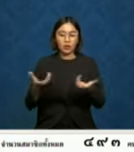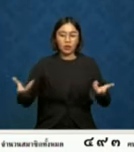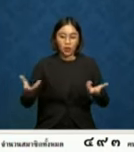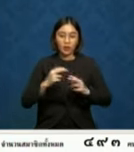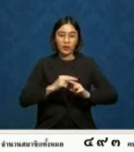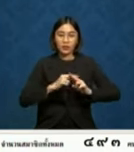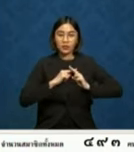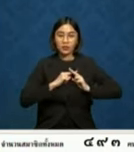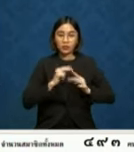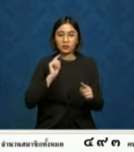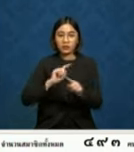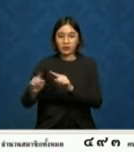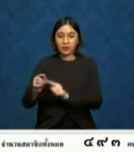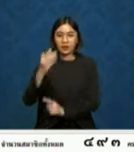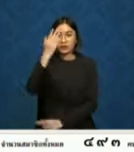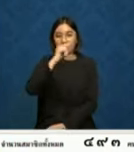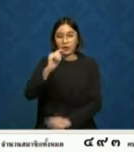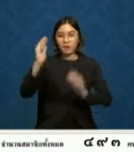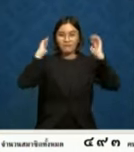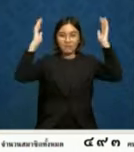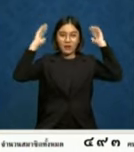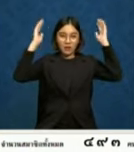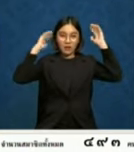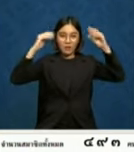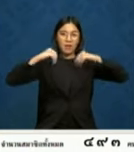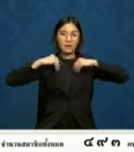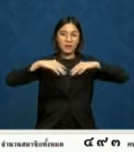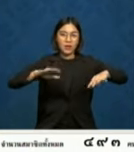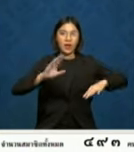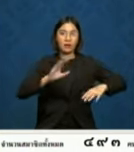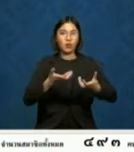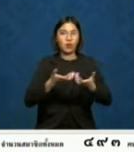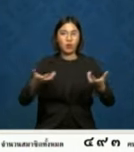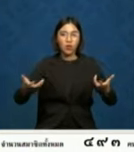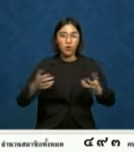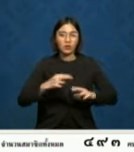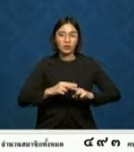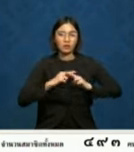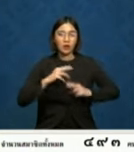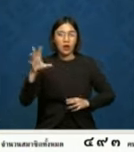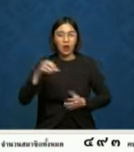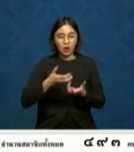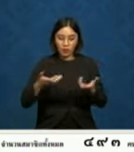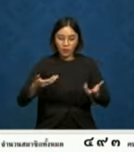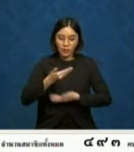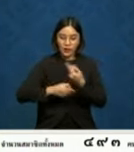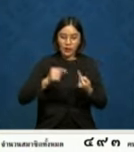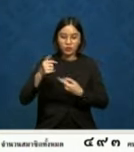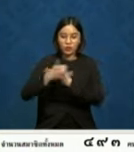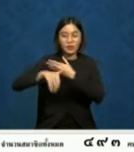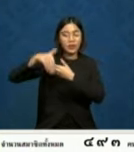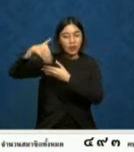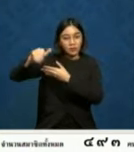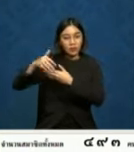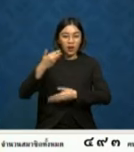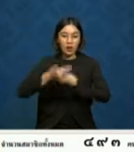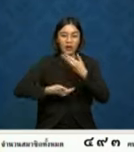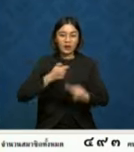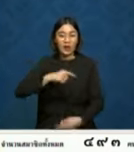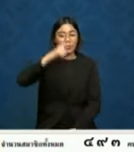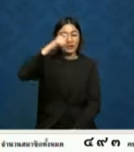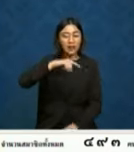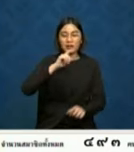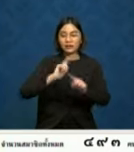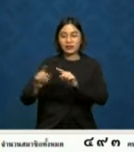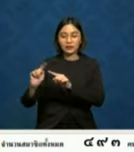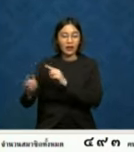เอกชนในการที่จะไปโปรโมทสินค้าของภาคเอกชนนำสินค้าเหล่านั้นไปขายต่างประเทศไปขายในประเทศเองก็